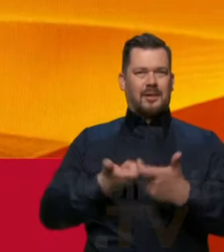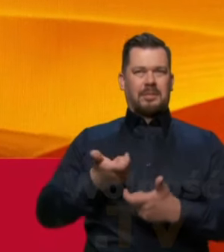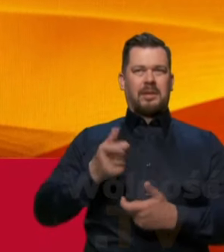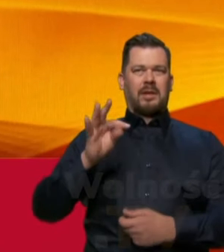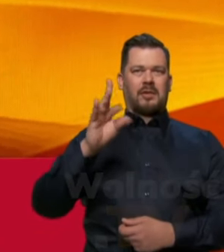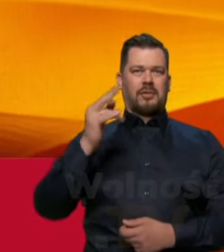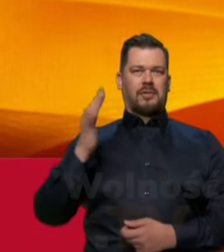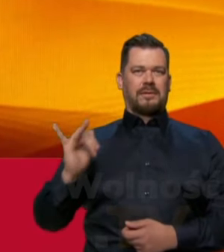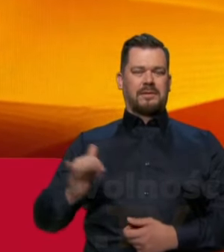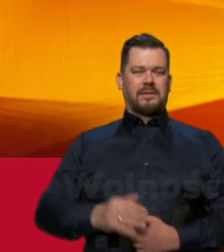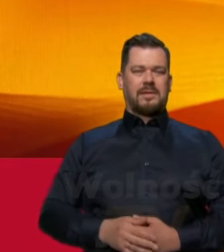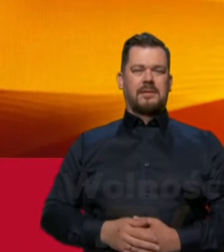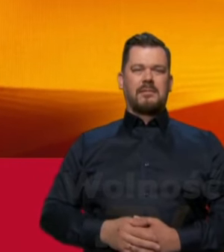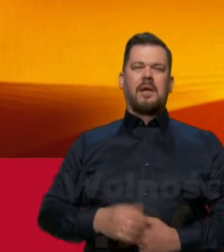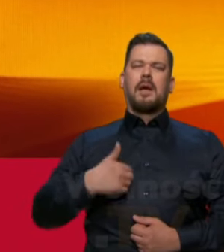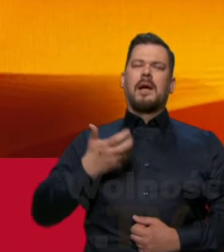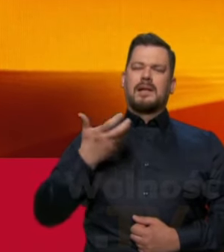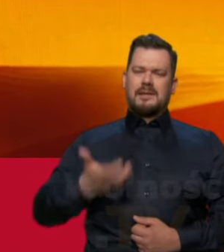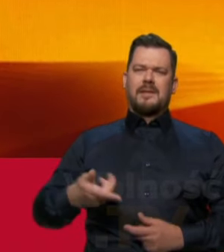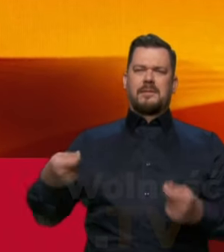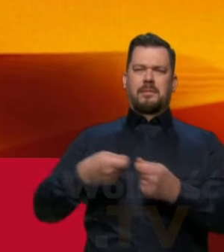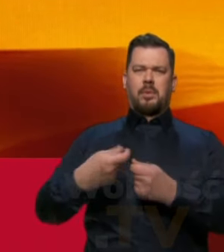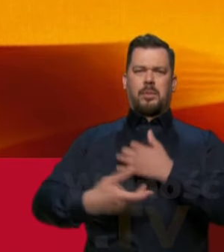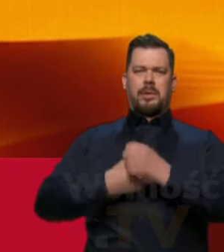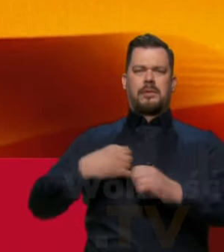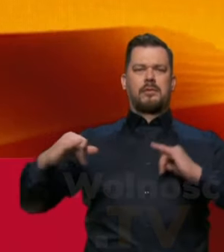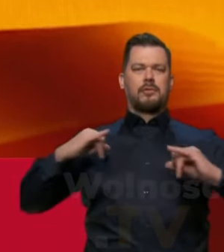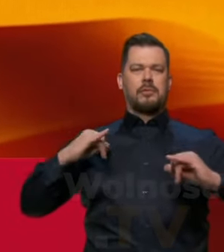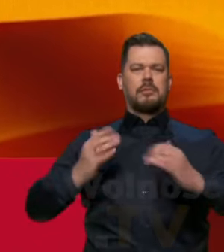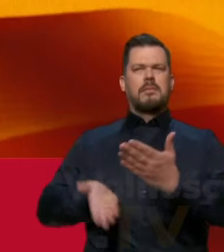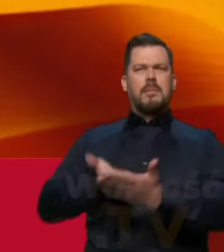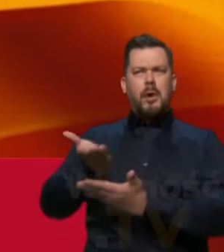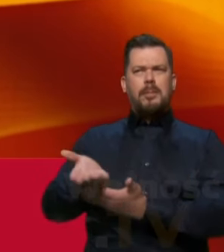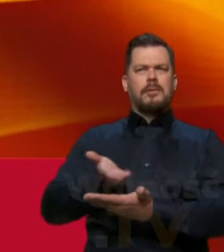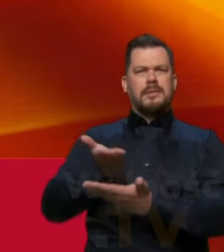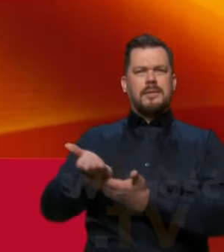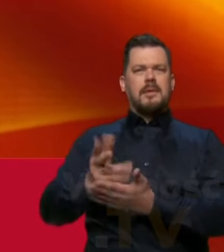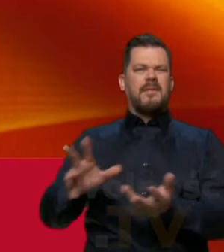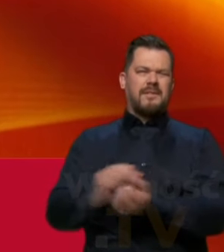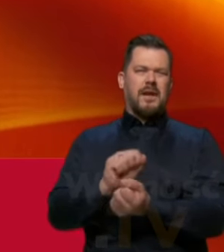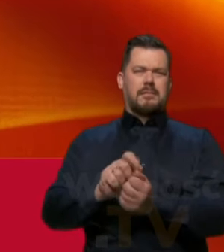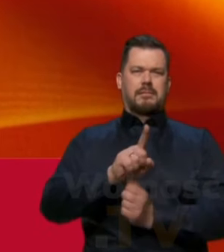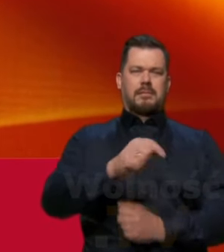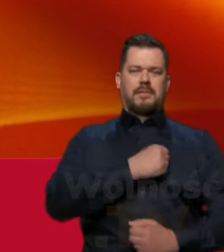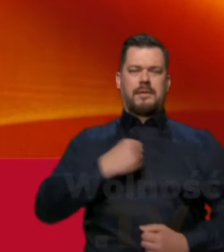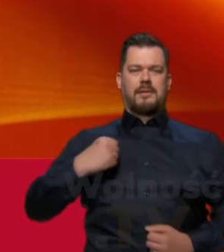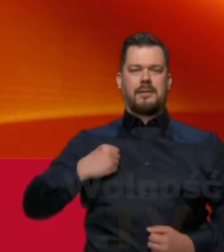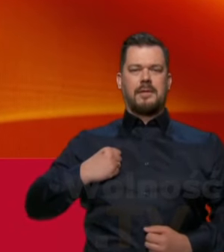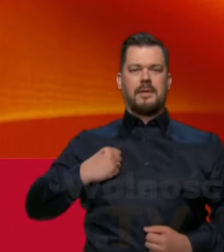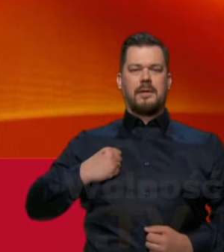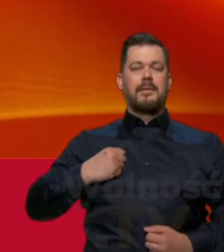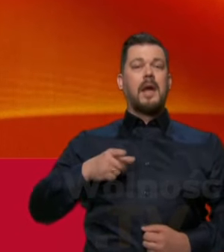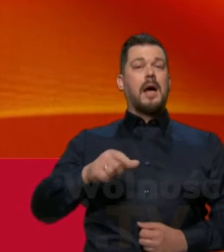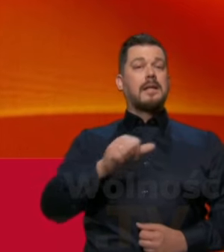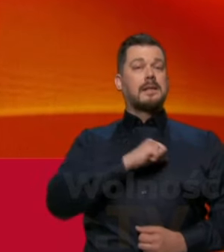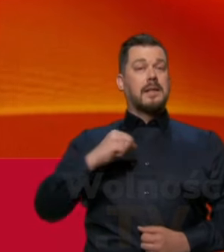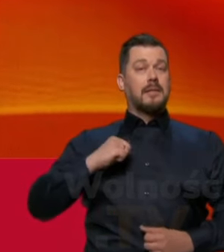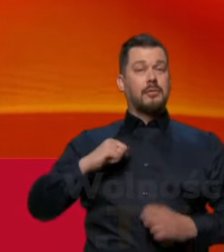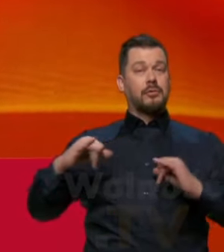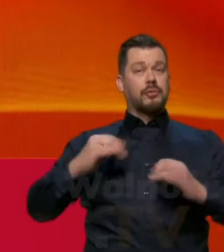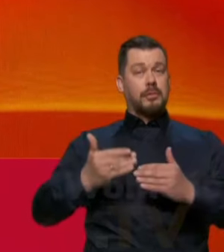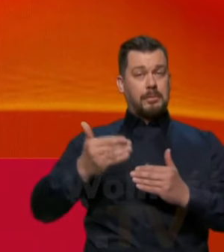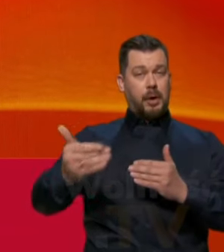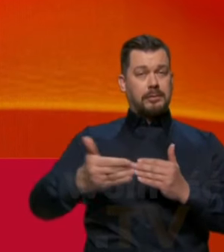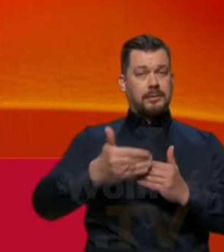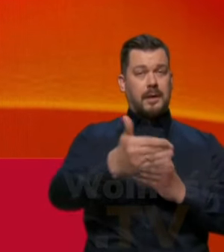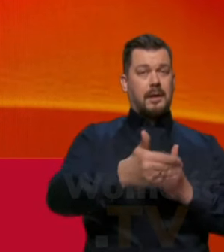prawa zmienić. Będę współpracował z rządem, będę dawał propozycje, projekty i będę walczył dla Warszawy te projekty. A jeżeli chodzi o samorządy okalające